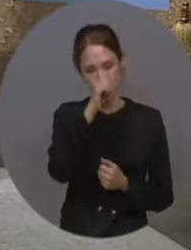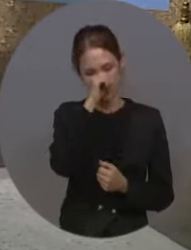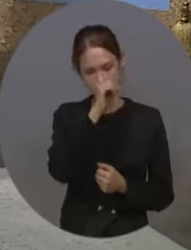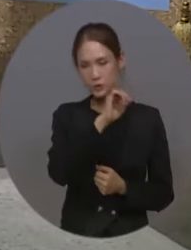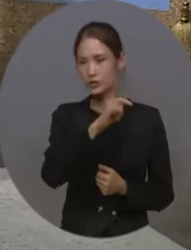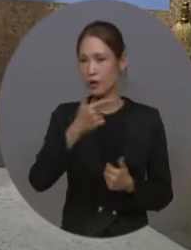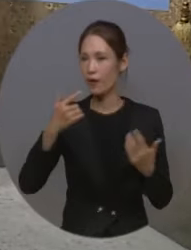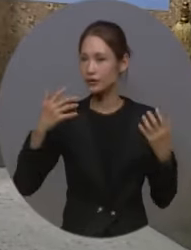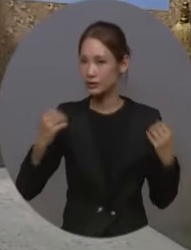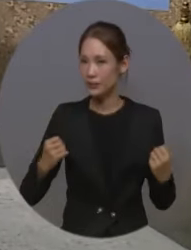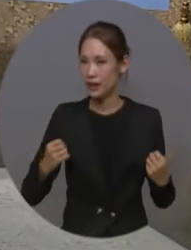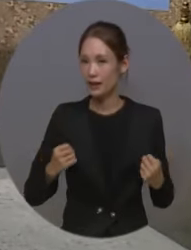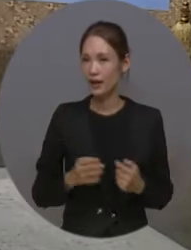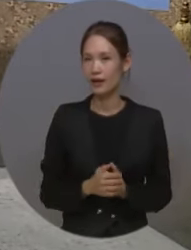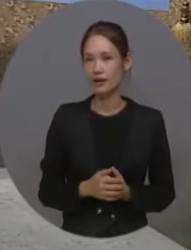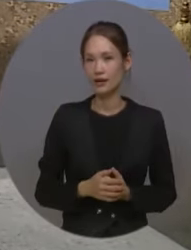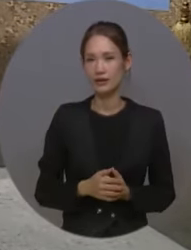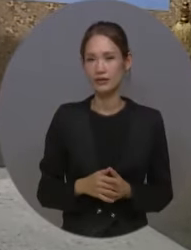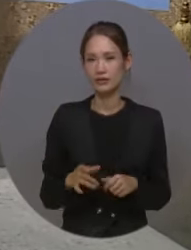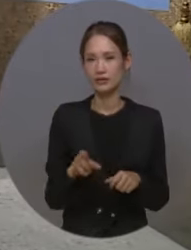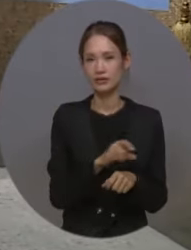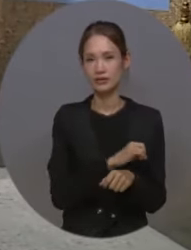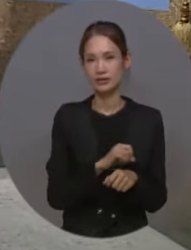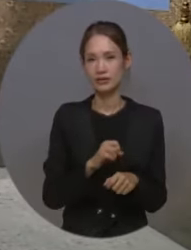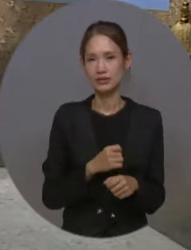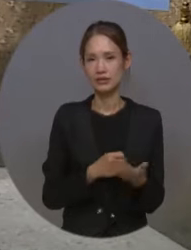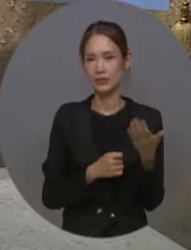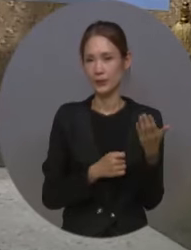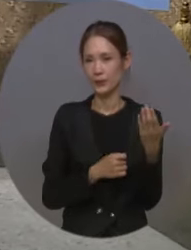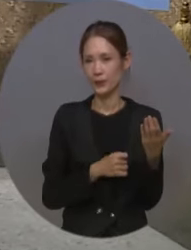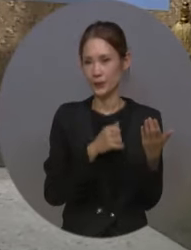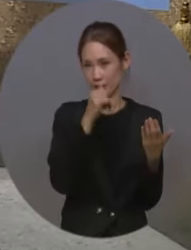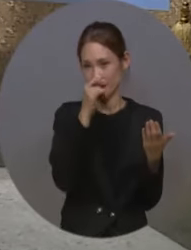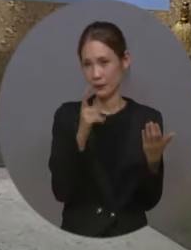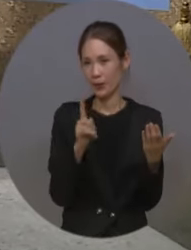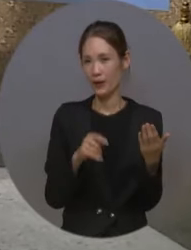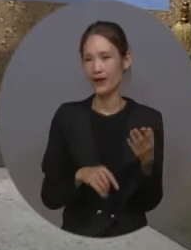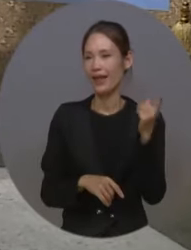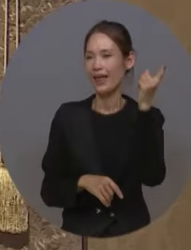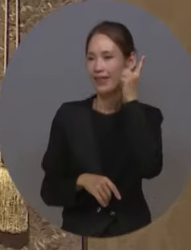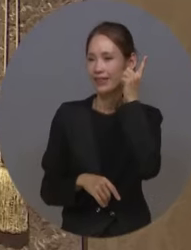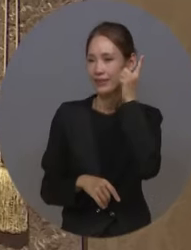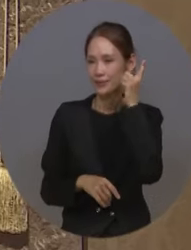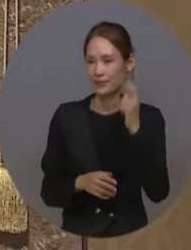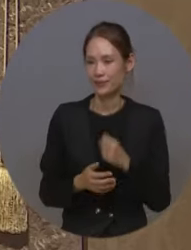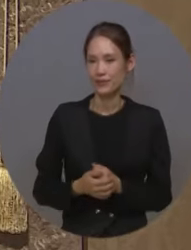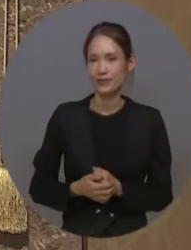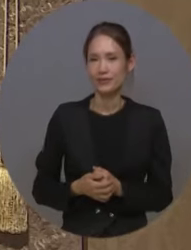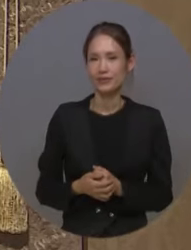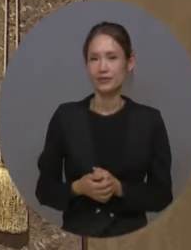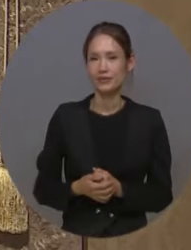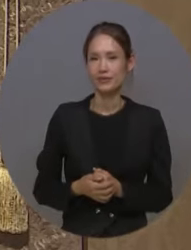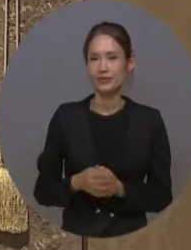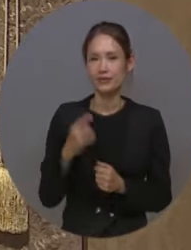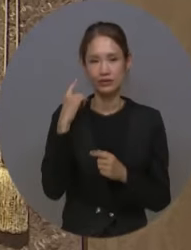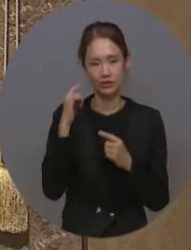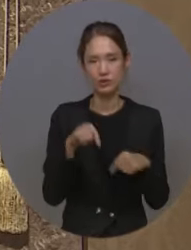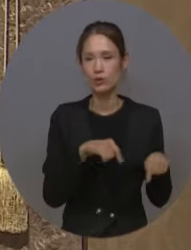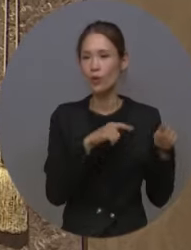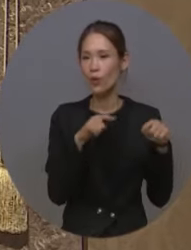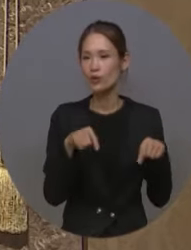나오잖아요 이 어 트 키우고 있잖아 요고요고 4 핸드폰으로 에 이고 녹음 기능을 쓰면